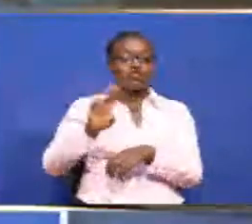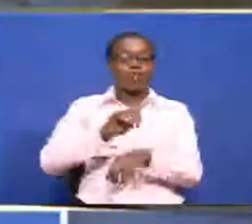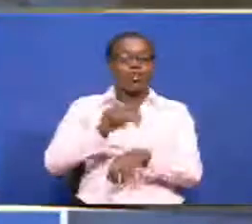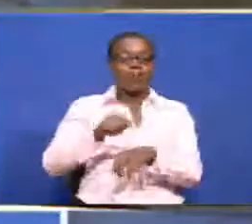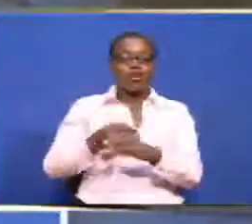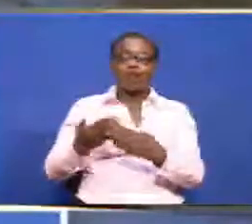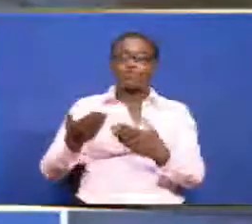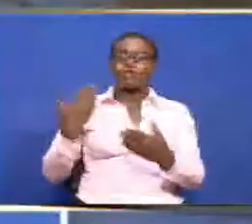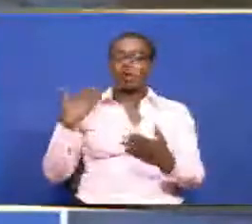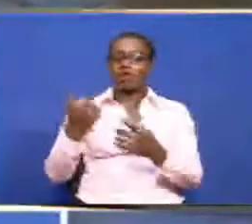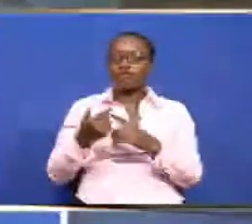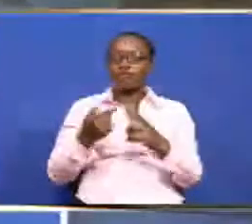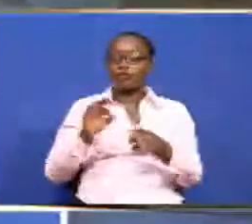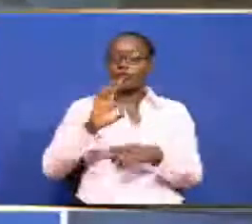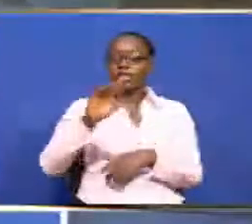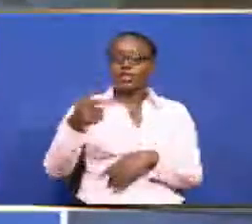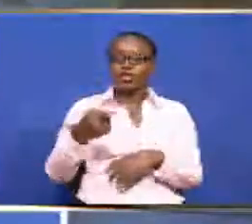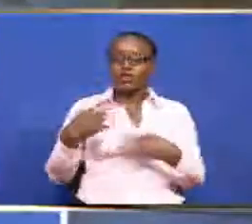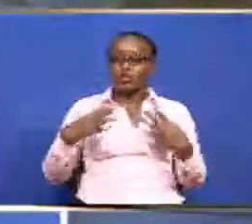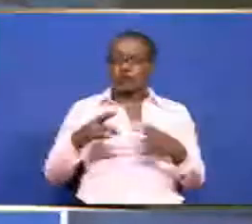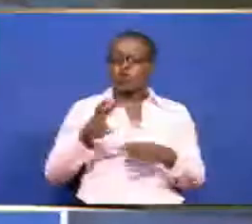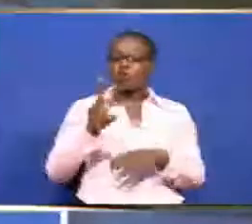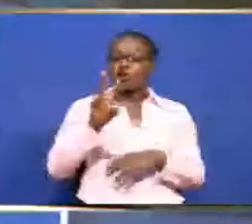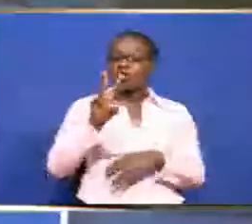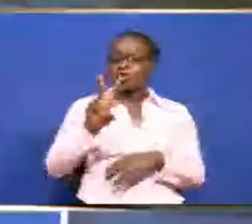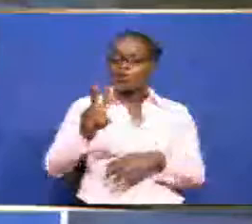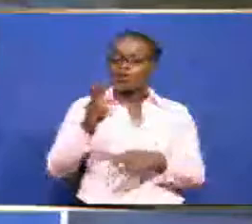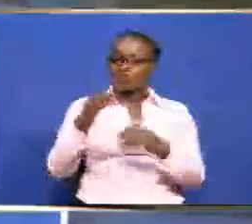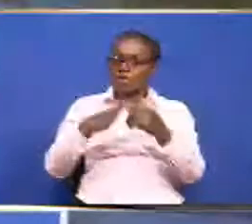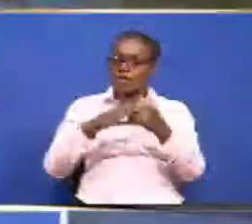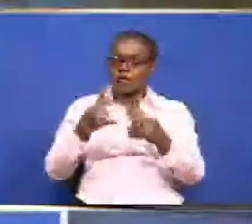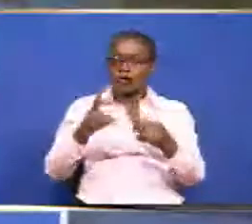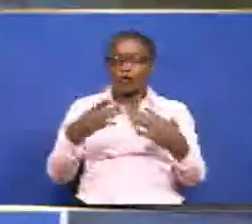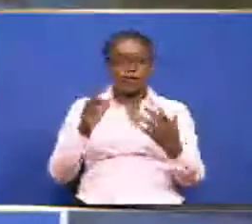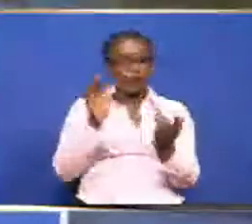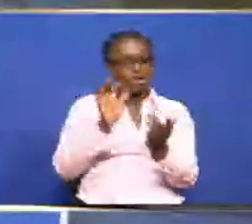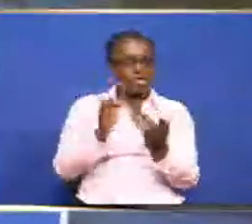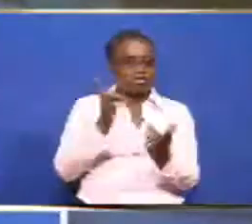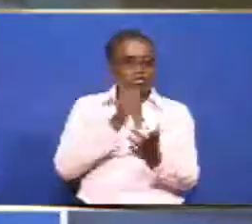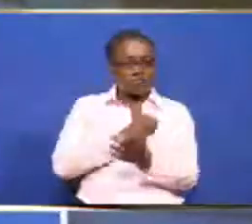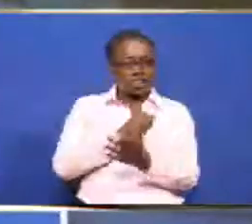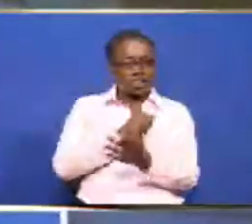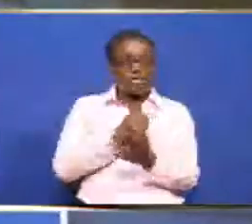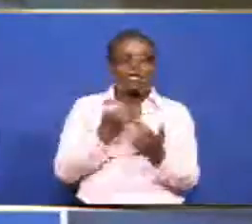na sampuli 3291 zilizopimwa na kufikisha